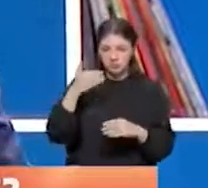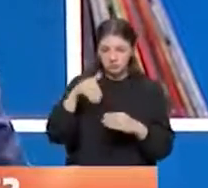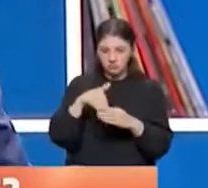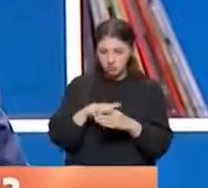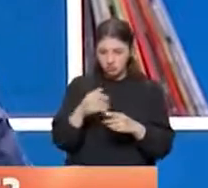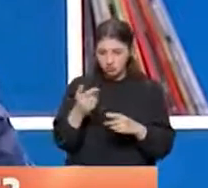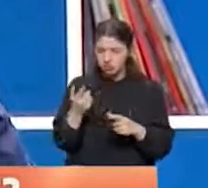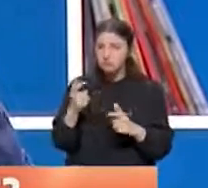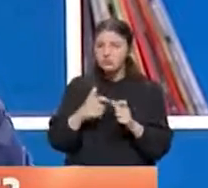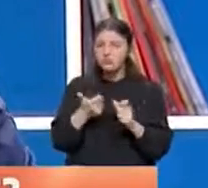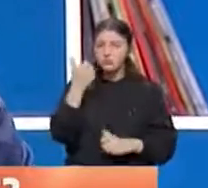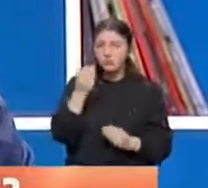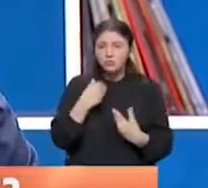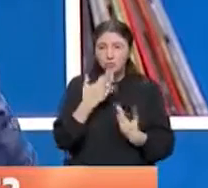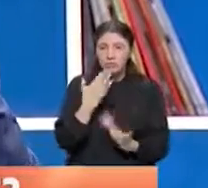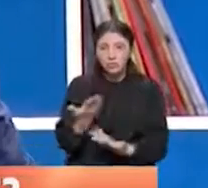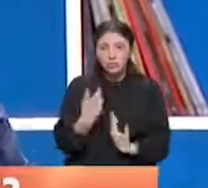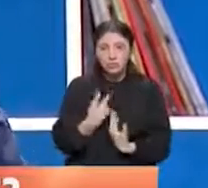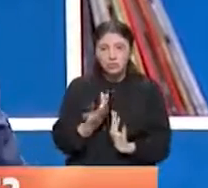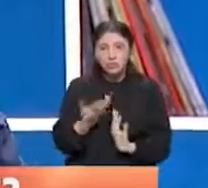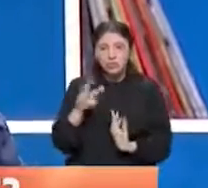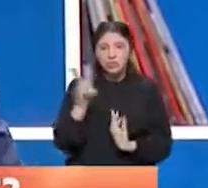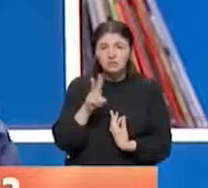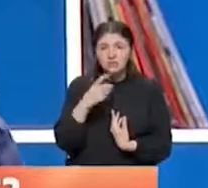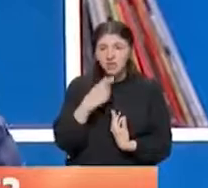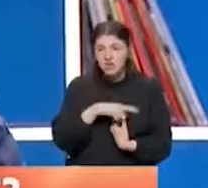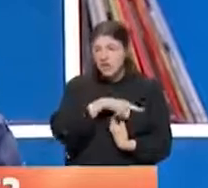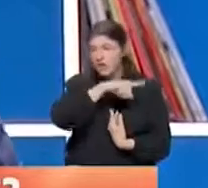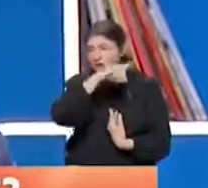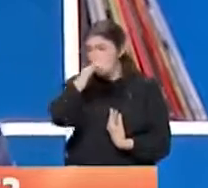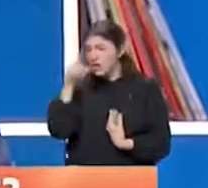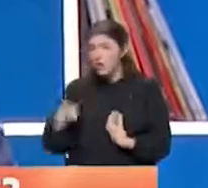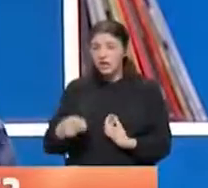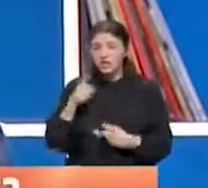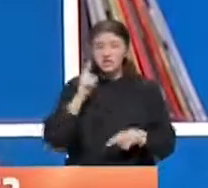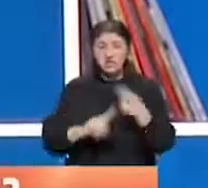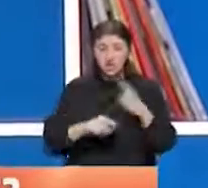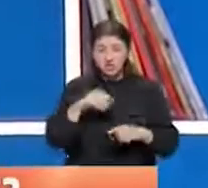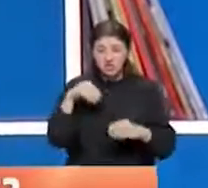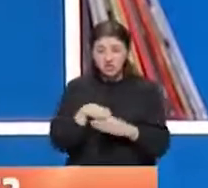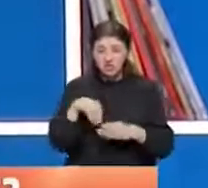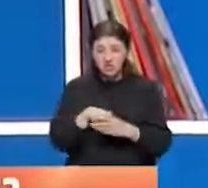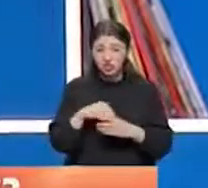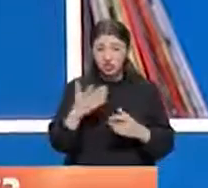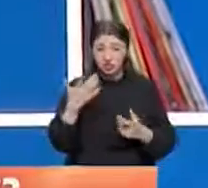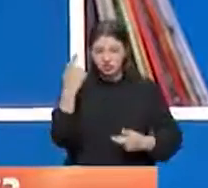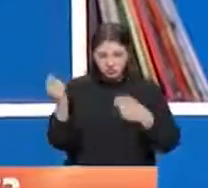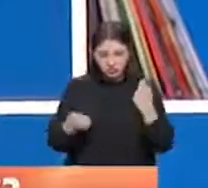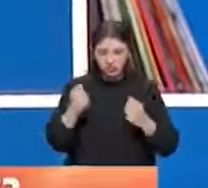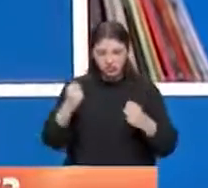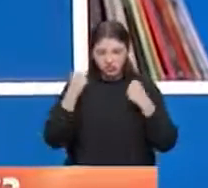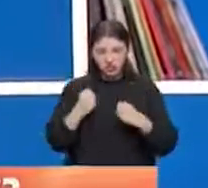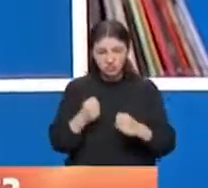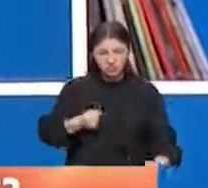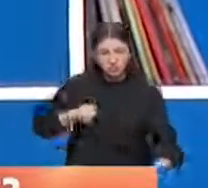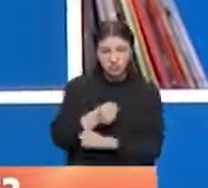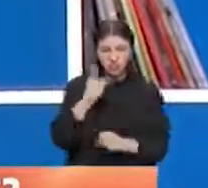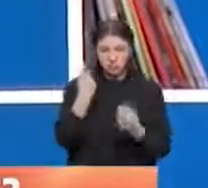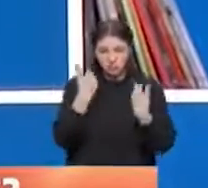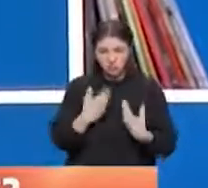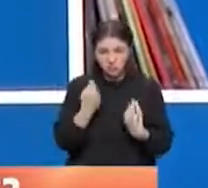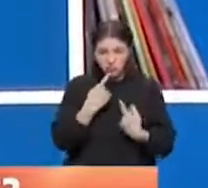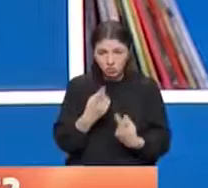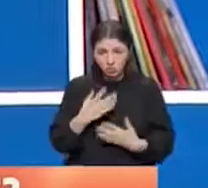genel başkanı olarak söylüyorum. 20 seneden beri siyasette aktif ve sert mücadele eden birisi